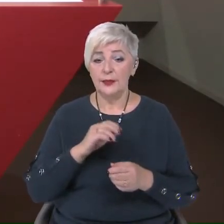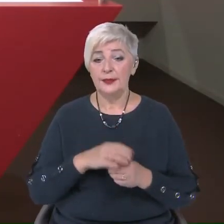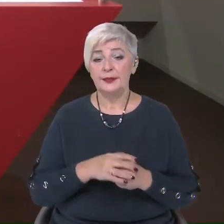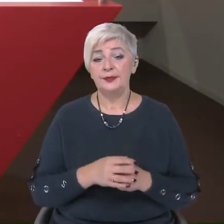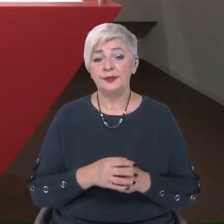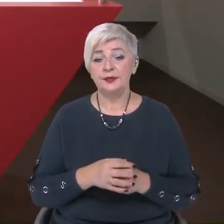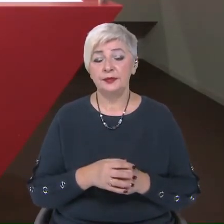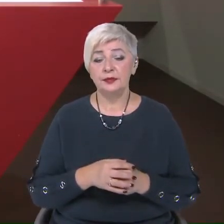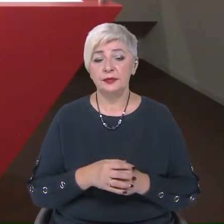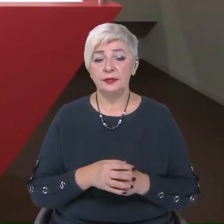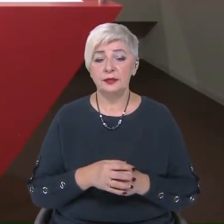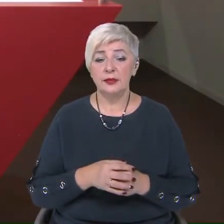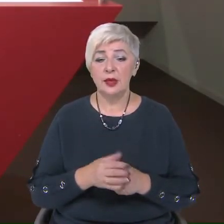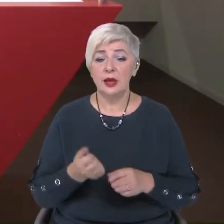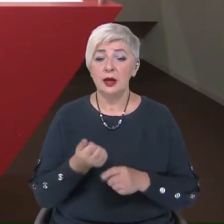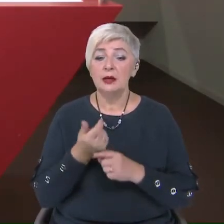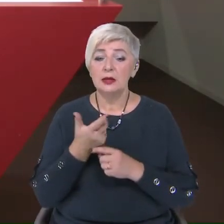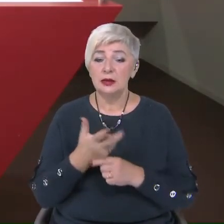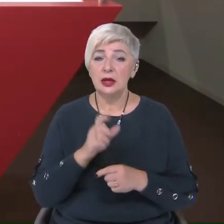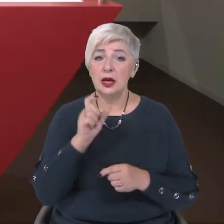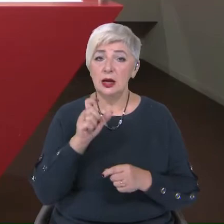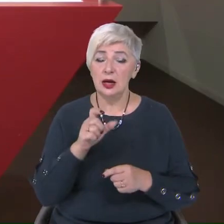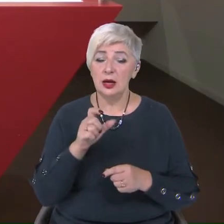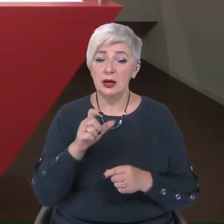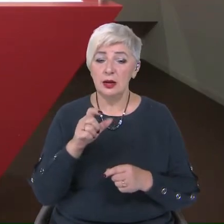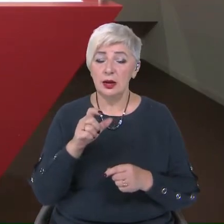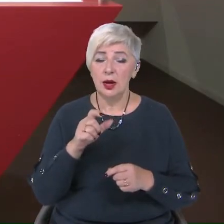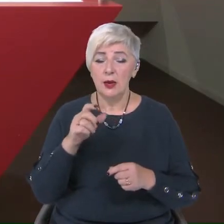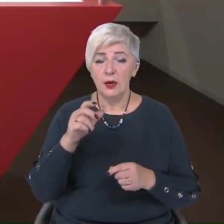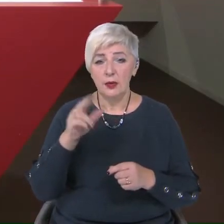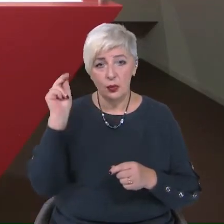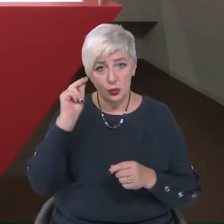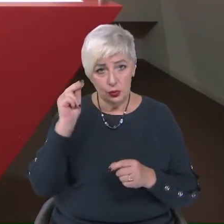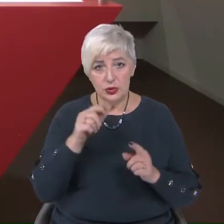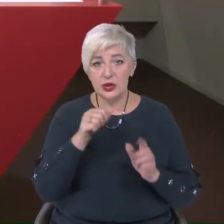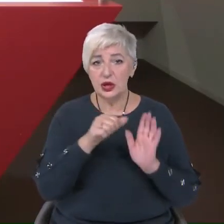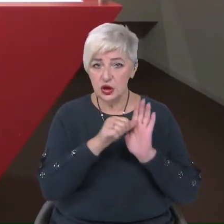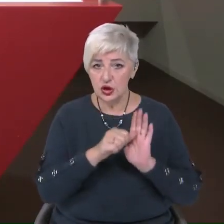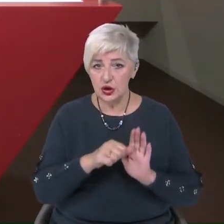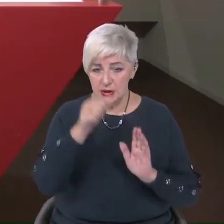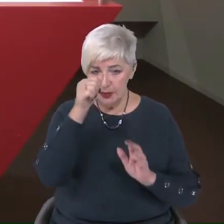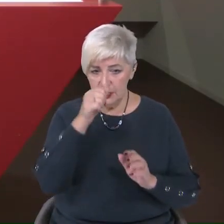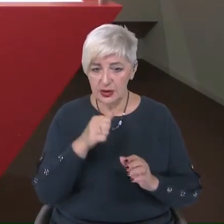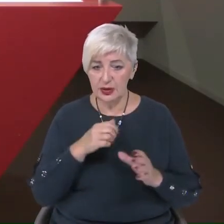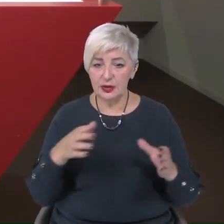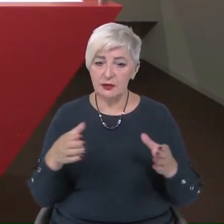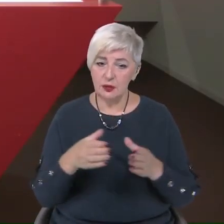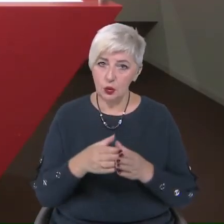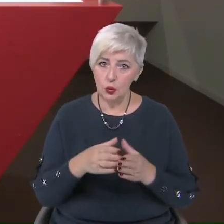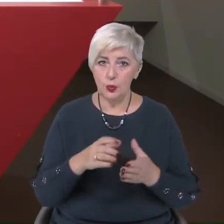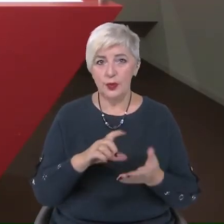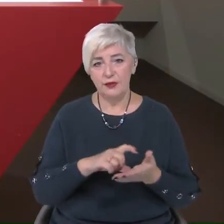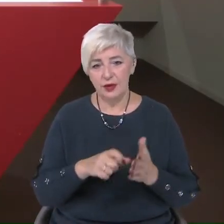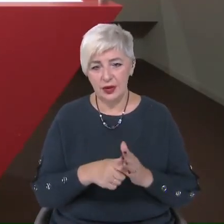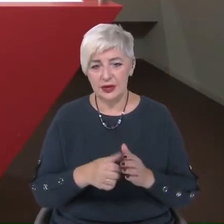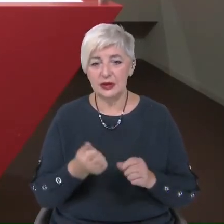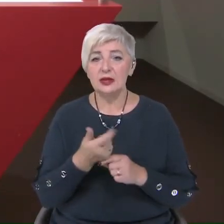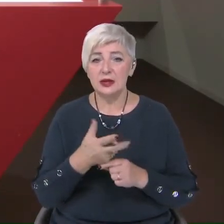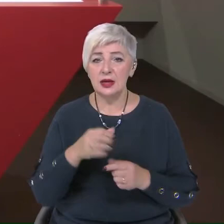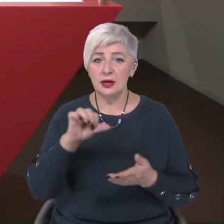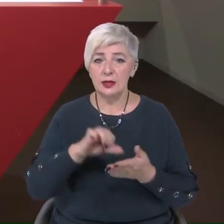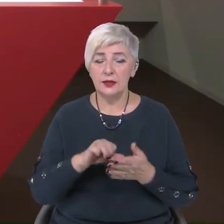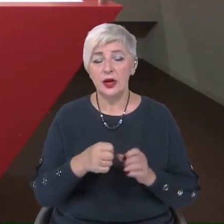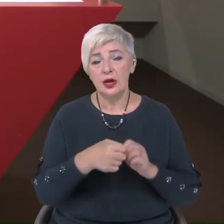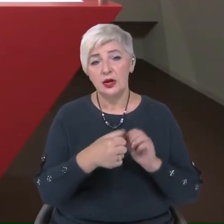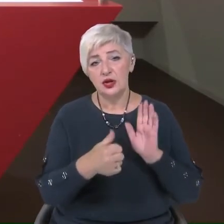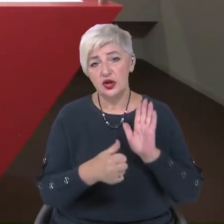так, так. І скільки людей, курс 6 місяців у групі або у класі, я не знаю, як це правильно назвати, скільки там навчається людей?